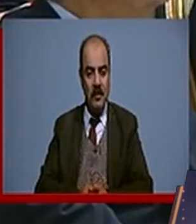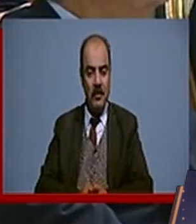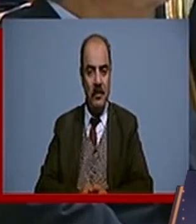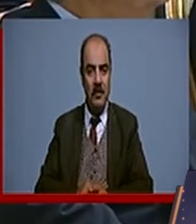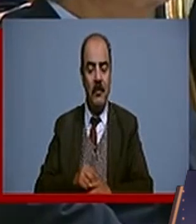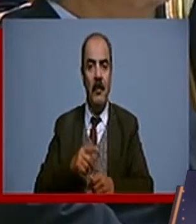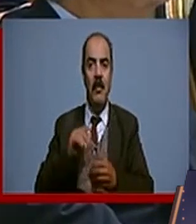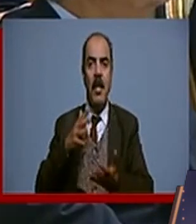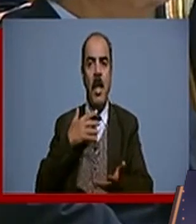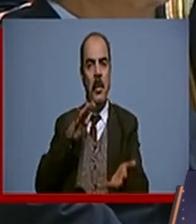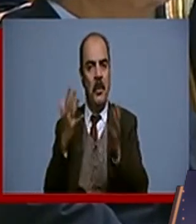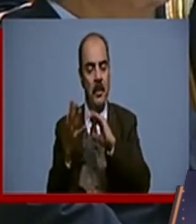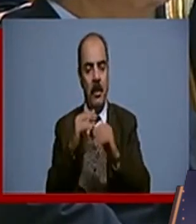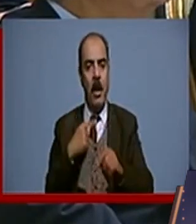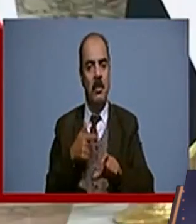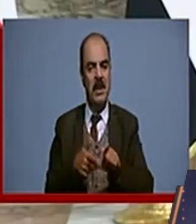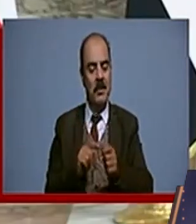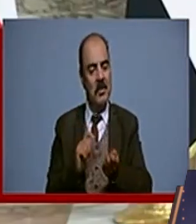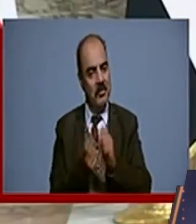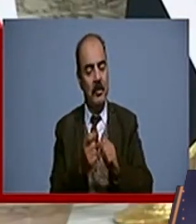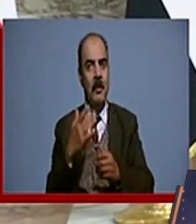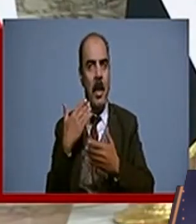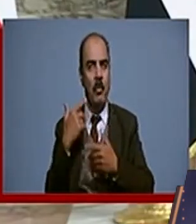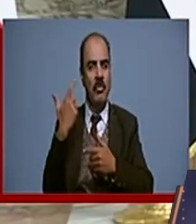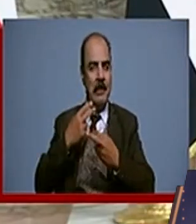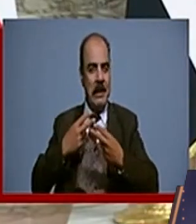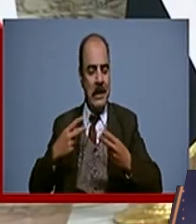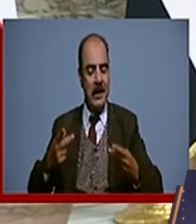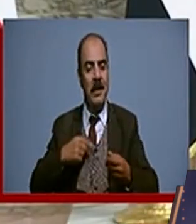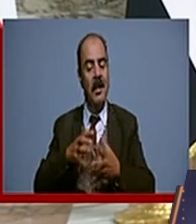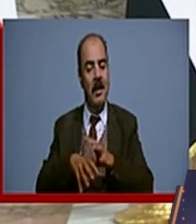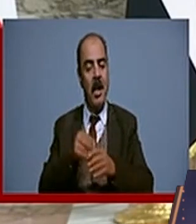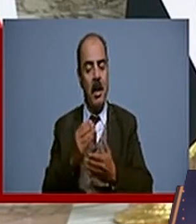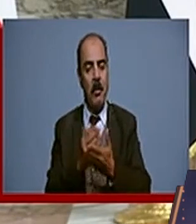الخضراء في هذا العالم غير المستقر. وأود أن أؤكد أنني